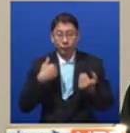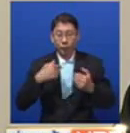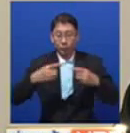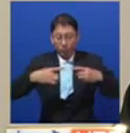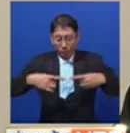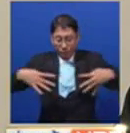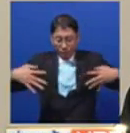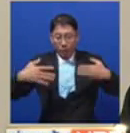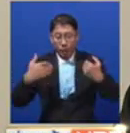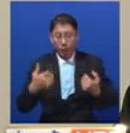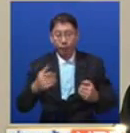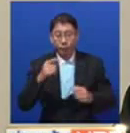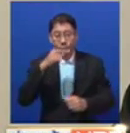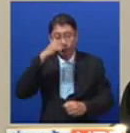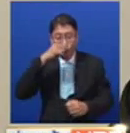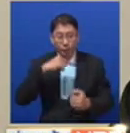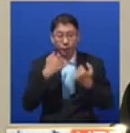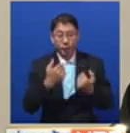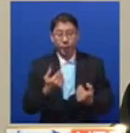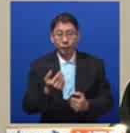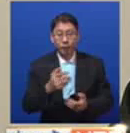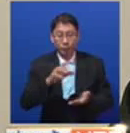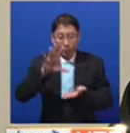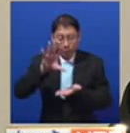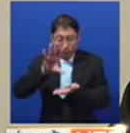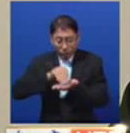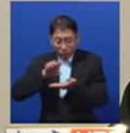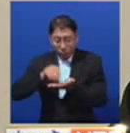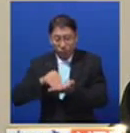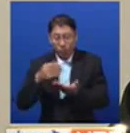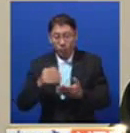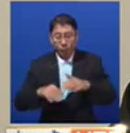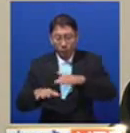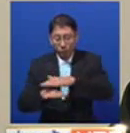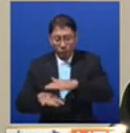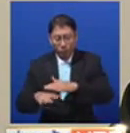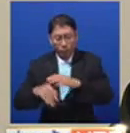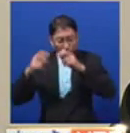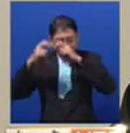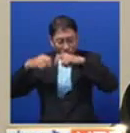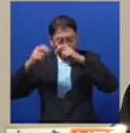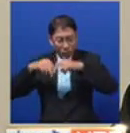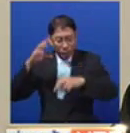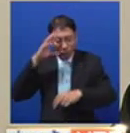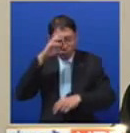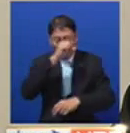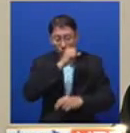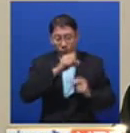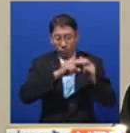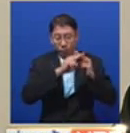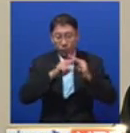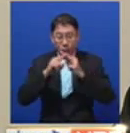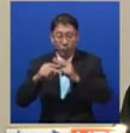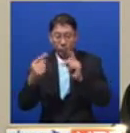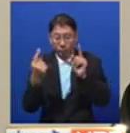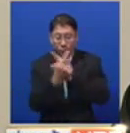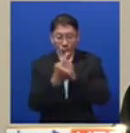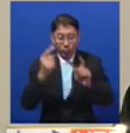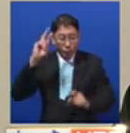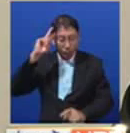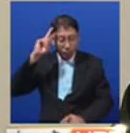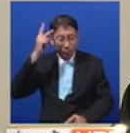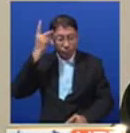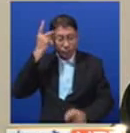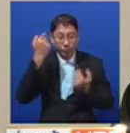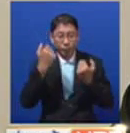แย้งภายนอกประเทศจึงไม่อยากให้นำข้อมูลจากโซเชียลมีเดียไปวิเคราะห์หรือคาดเดาเพื่อไม่ให้สังคมเกิดความสับสน